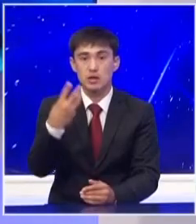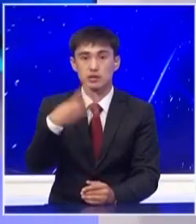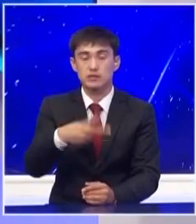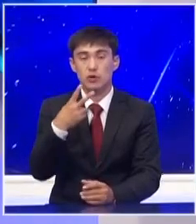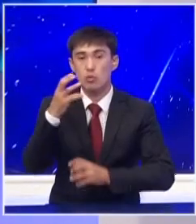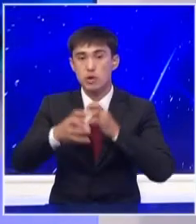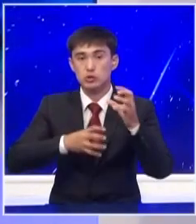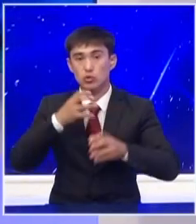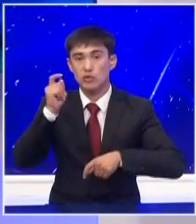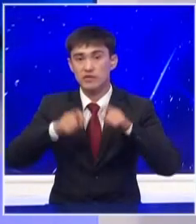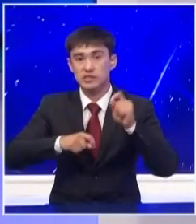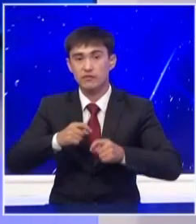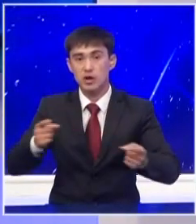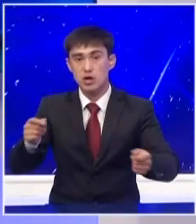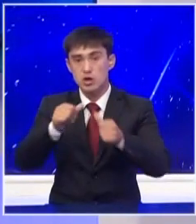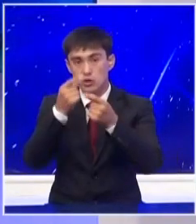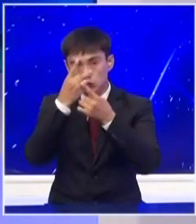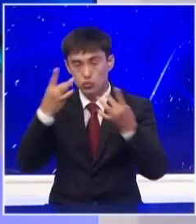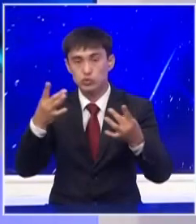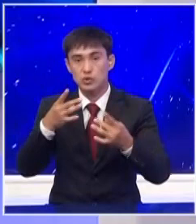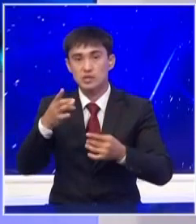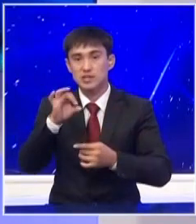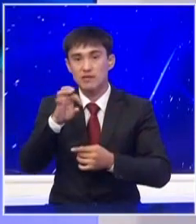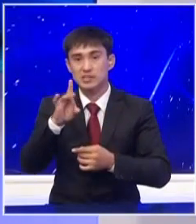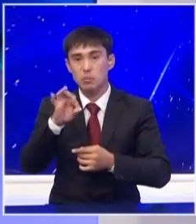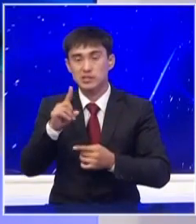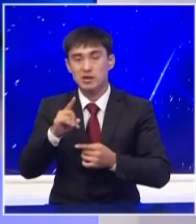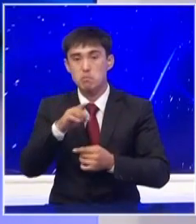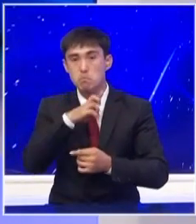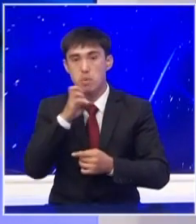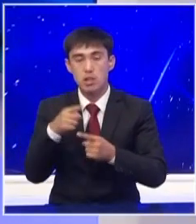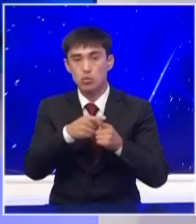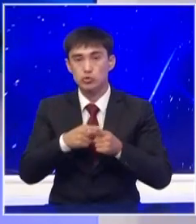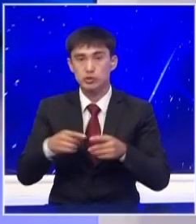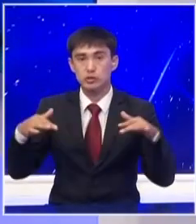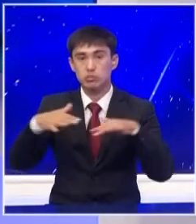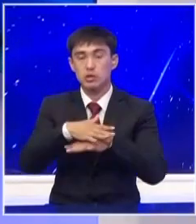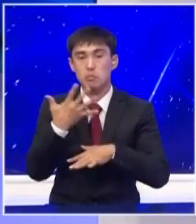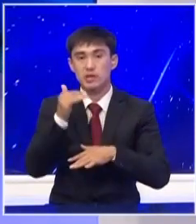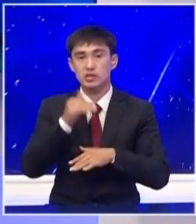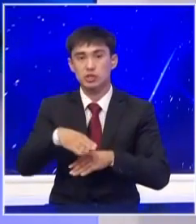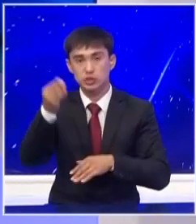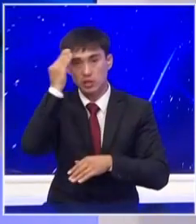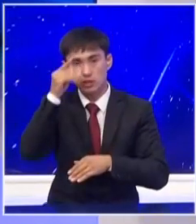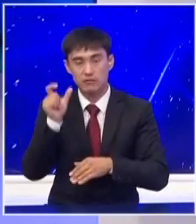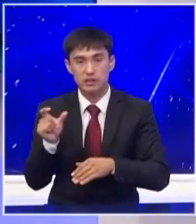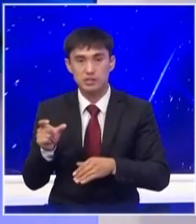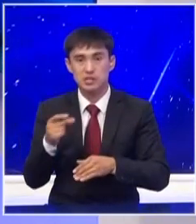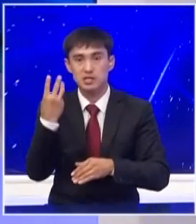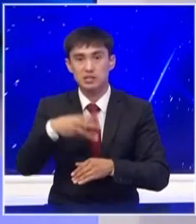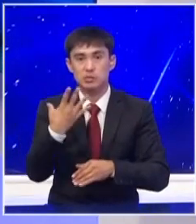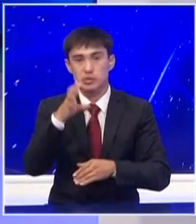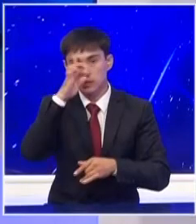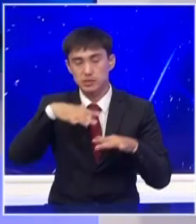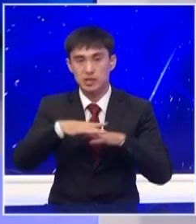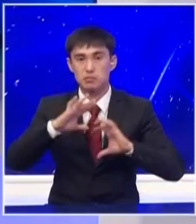32-й международный фестиваль искусств «Славянский базар» в Беларуси собрал более 5000 талантливых артистов из 35